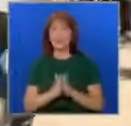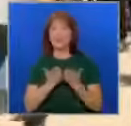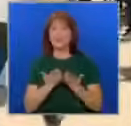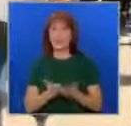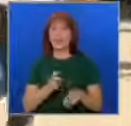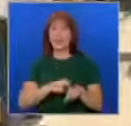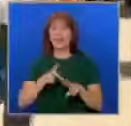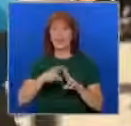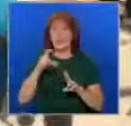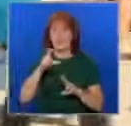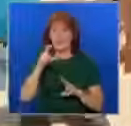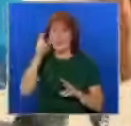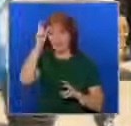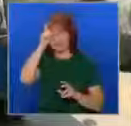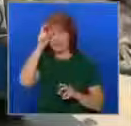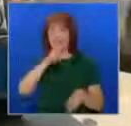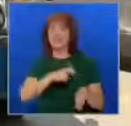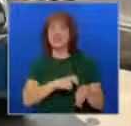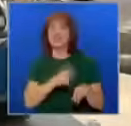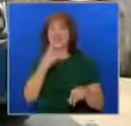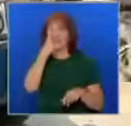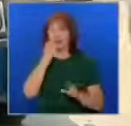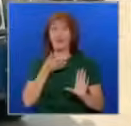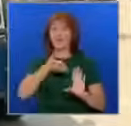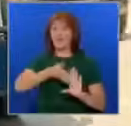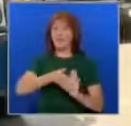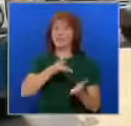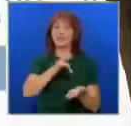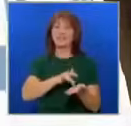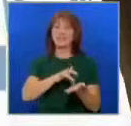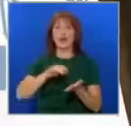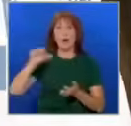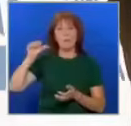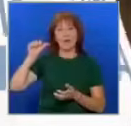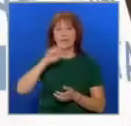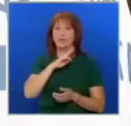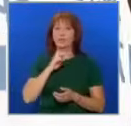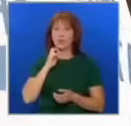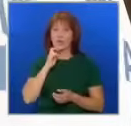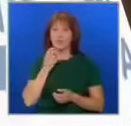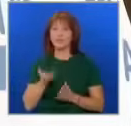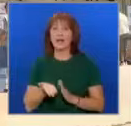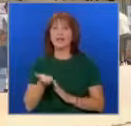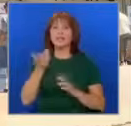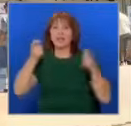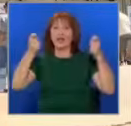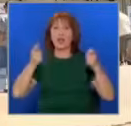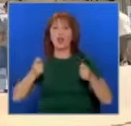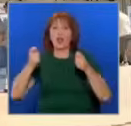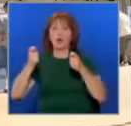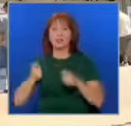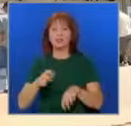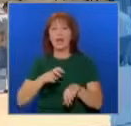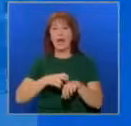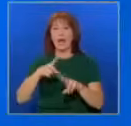Членовете на ДПС, начело с Джевдет Чакъров, влязоха в централата на партията с полиция. Издигат лозунги ДПС